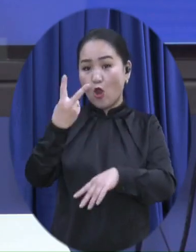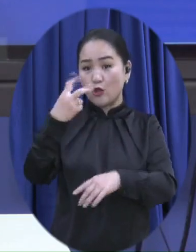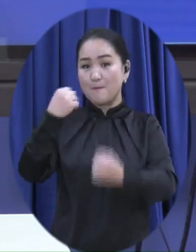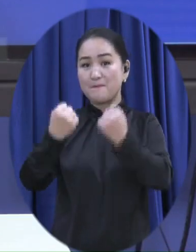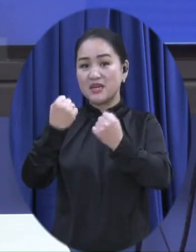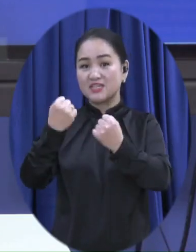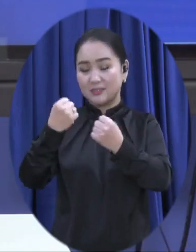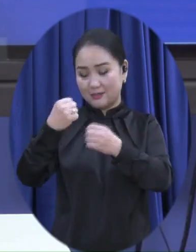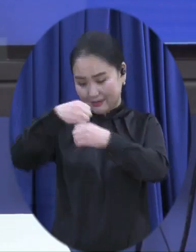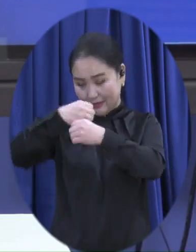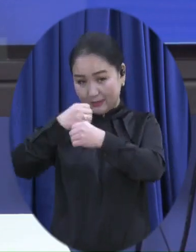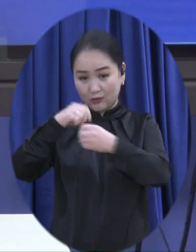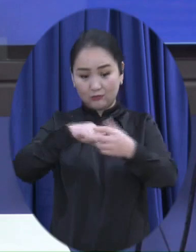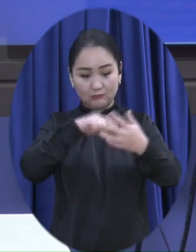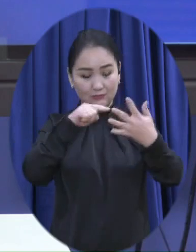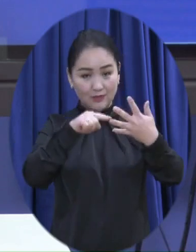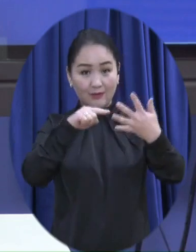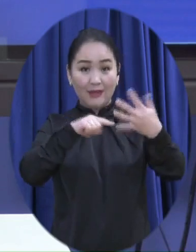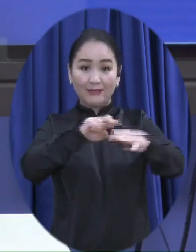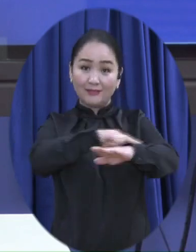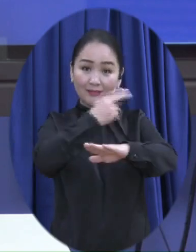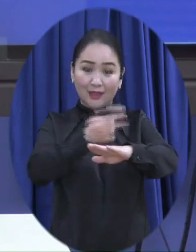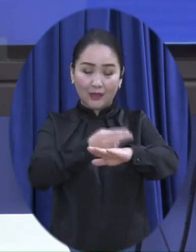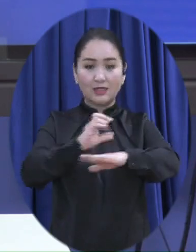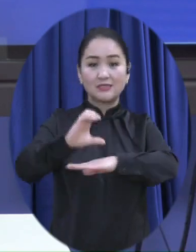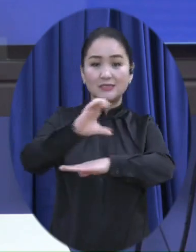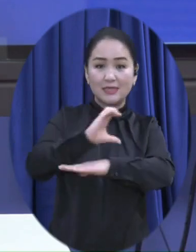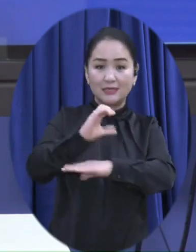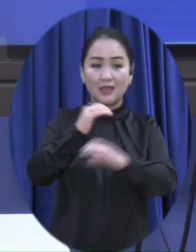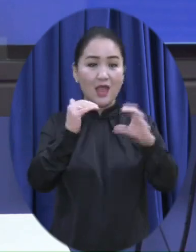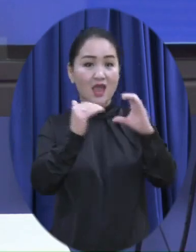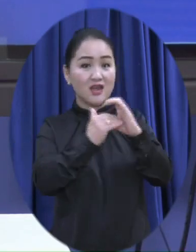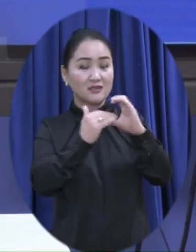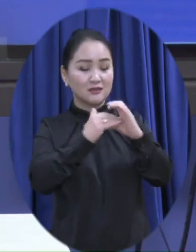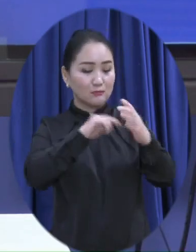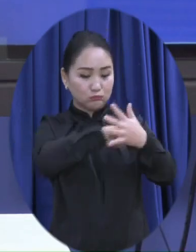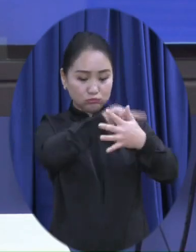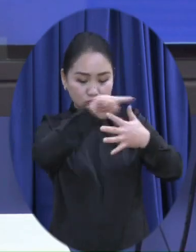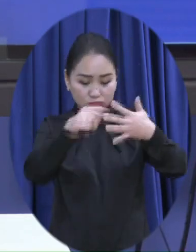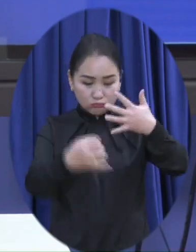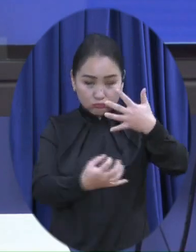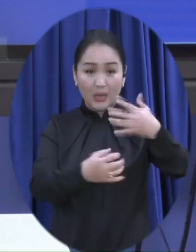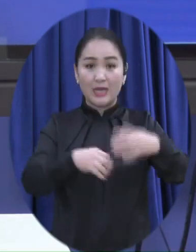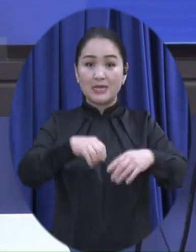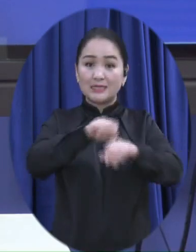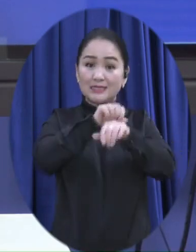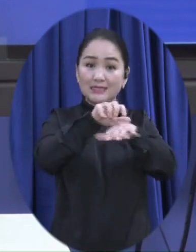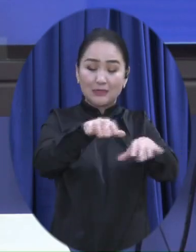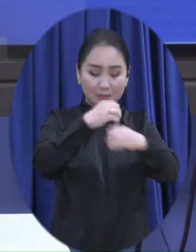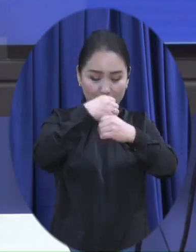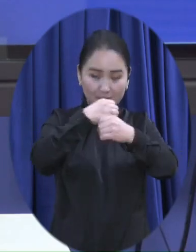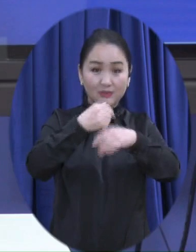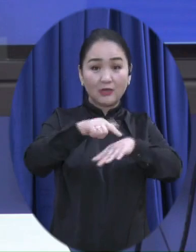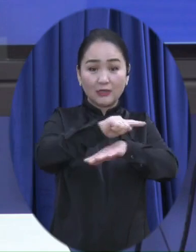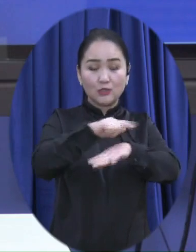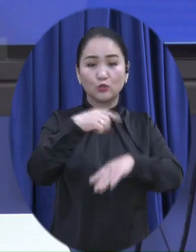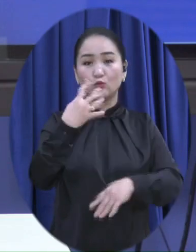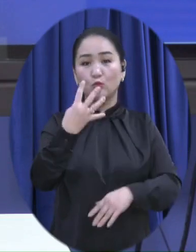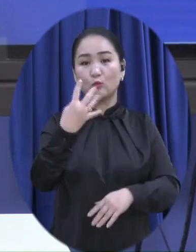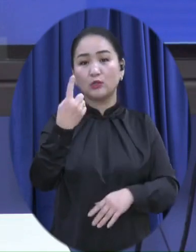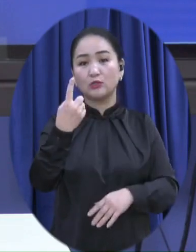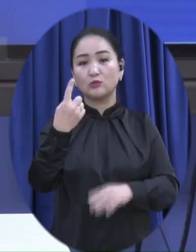лаборатори, Дархан, Сэлэнг, Орхон аймгийн салбар лабораторид нийтдээ 4100